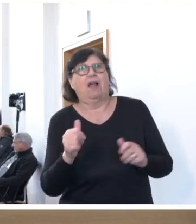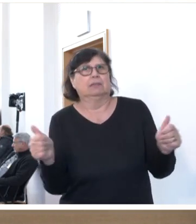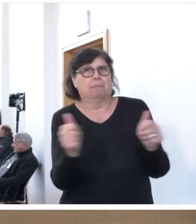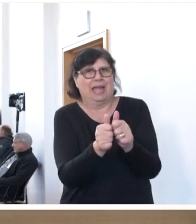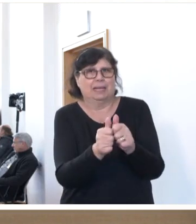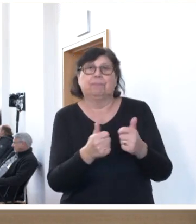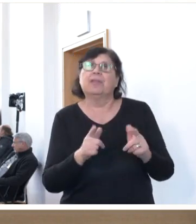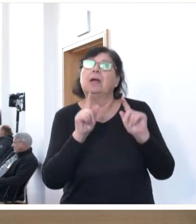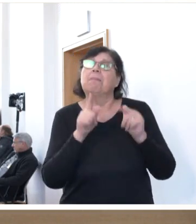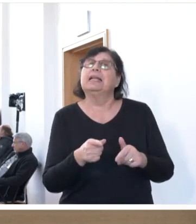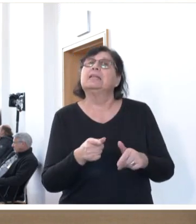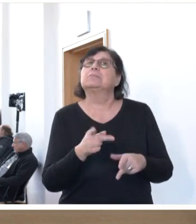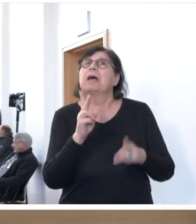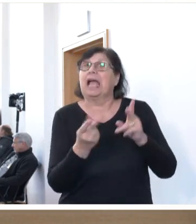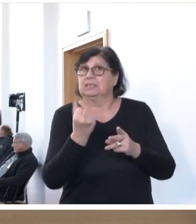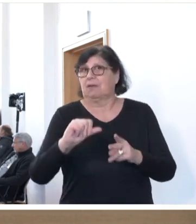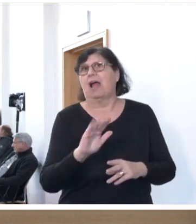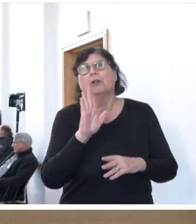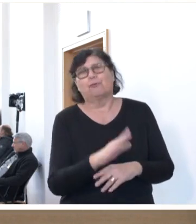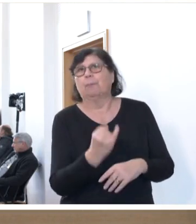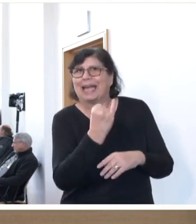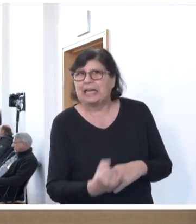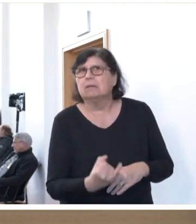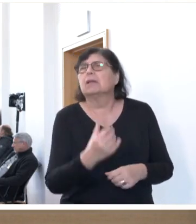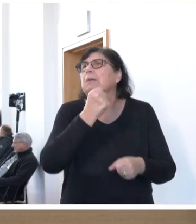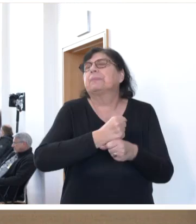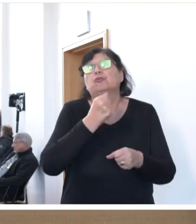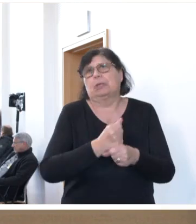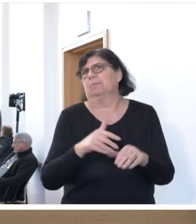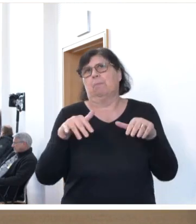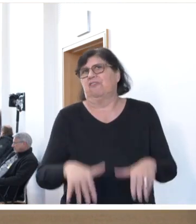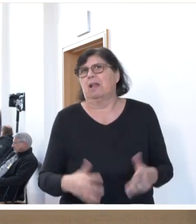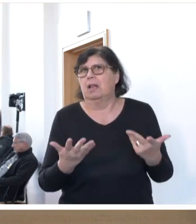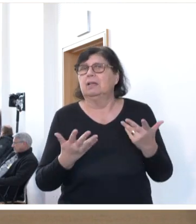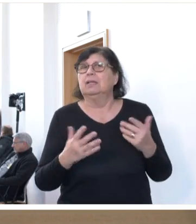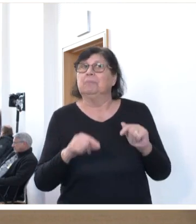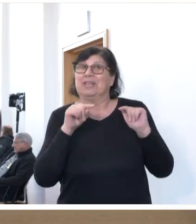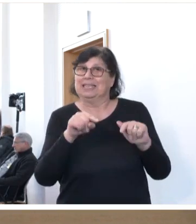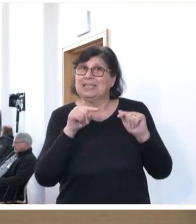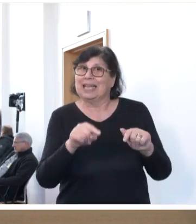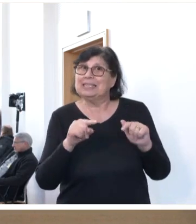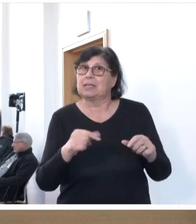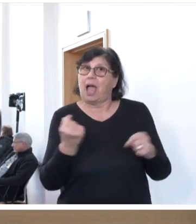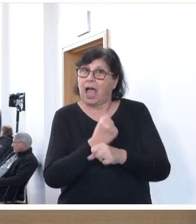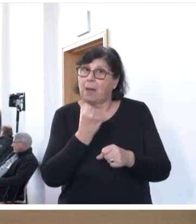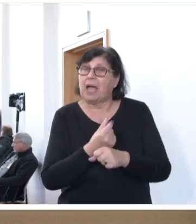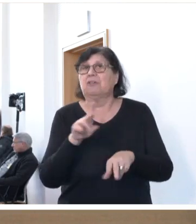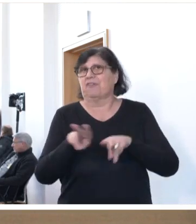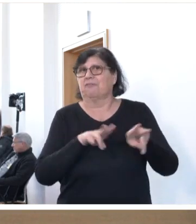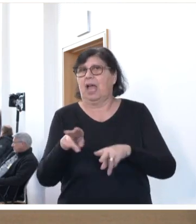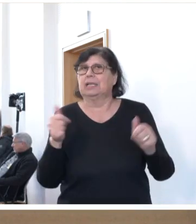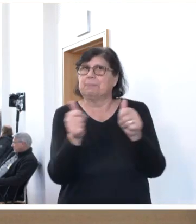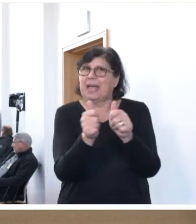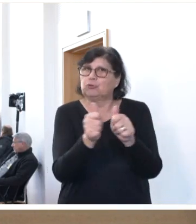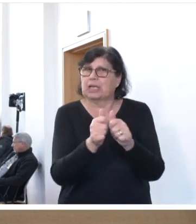Also man ist der Anwalt des Kindes in bestimmten Fallsituationen. Wie gesagt, in dieser Tätigkeit als Verfahrensbeistand